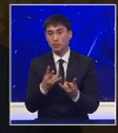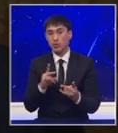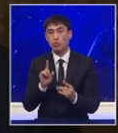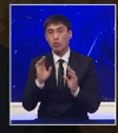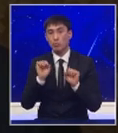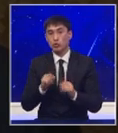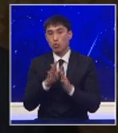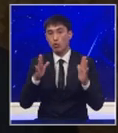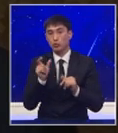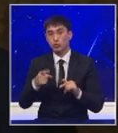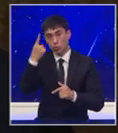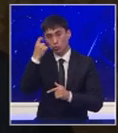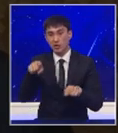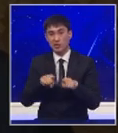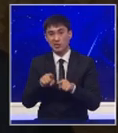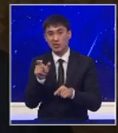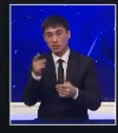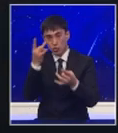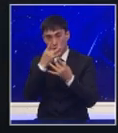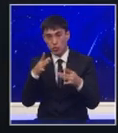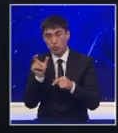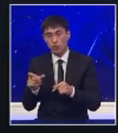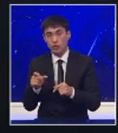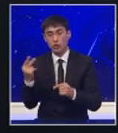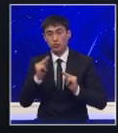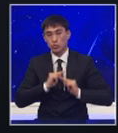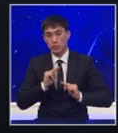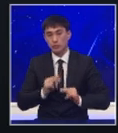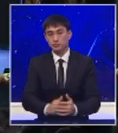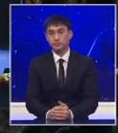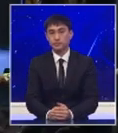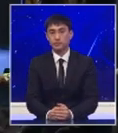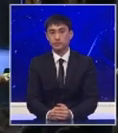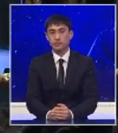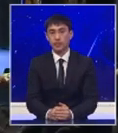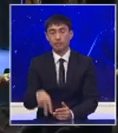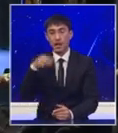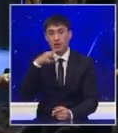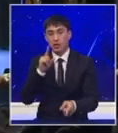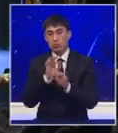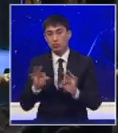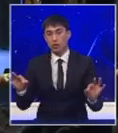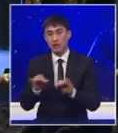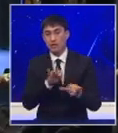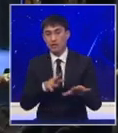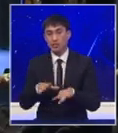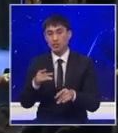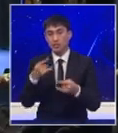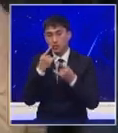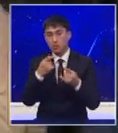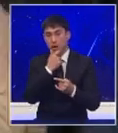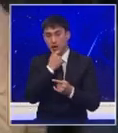как можно больше людей узнали о таких деятелях культуры, об их труде. На литературно-музыкальном вечере зрителям